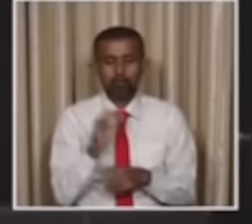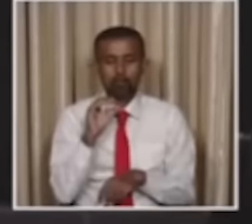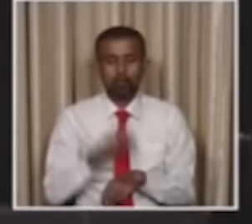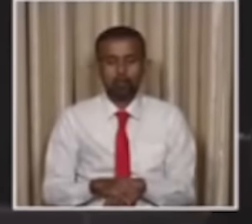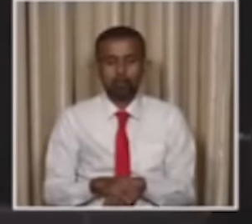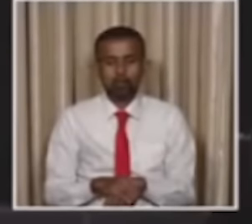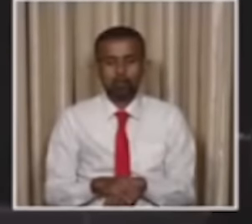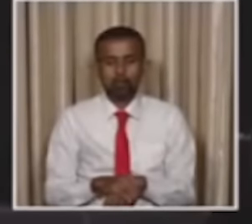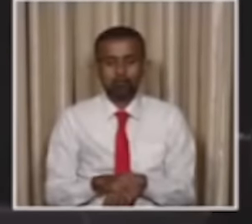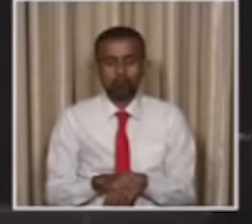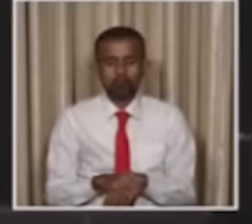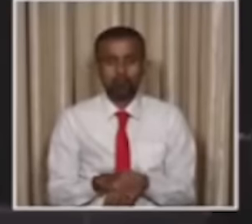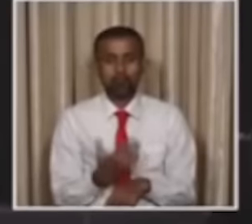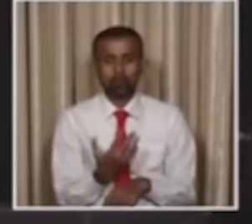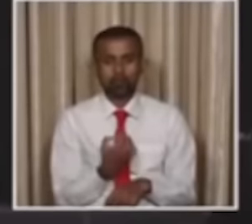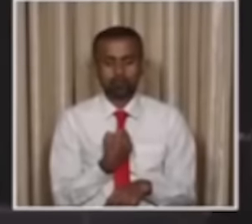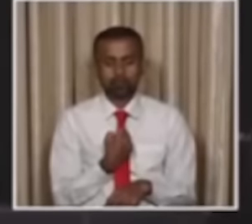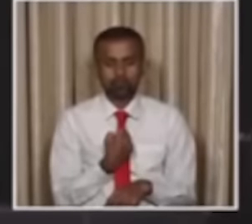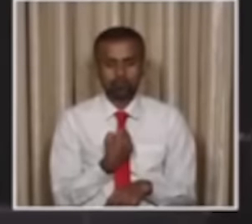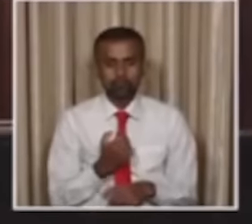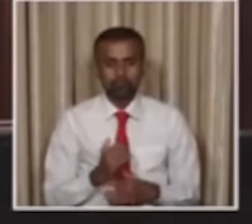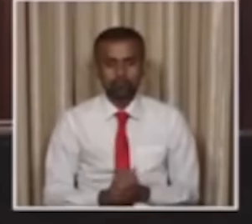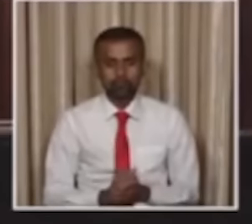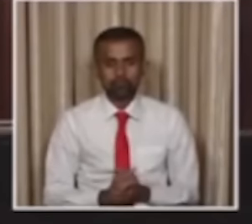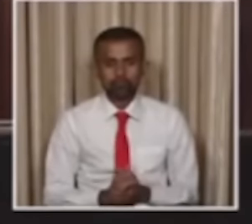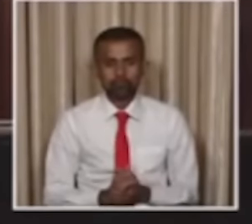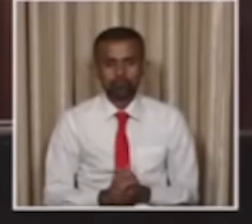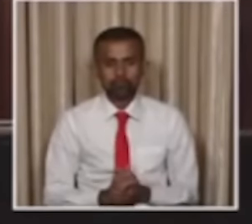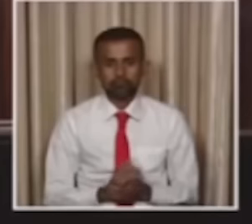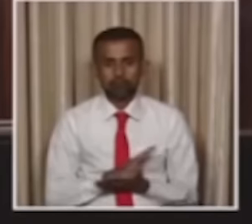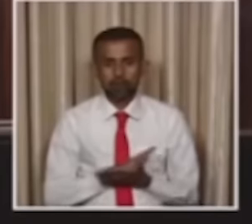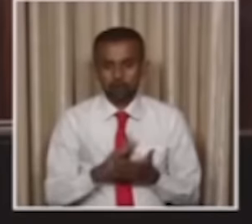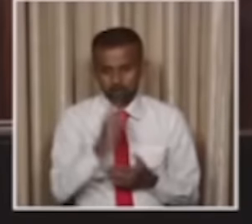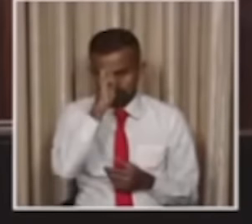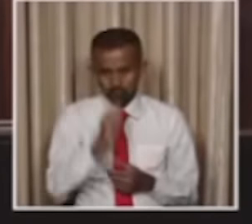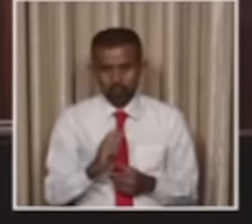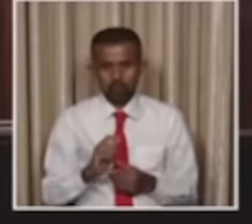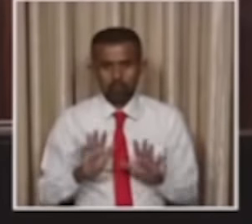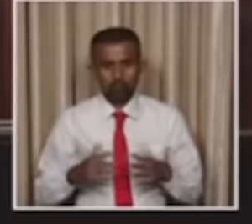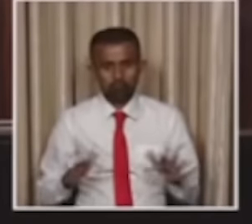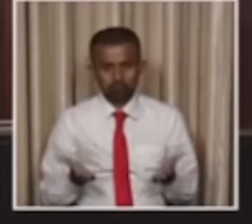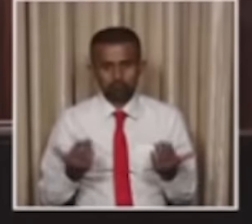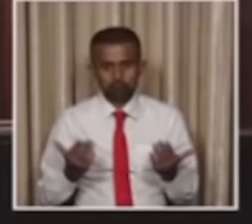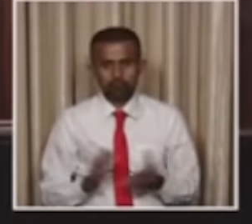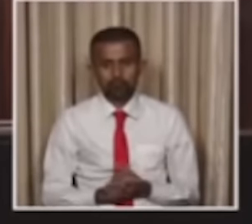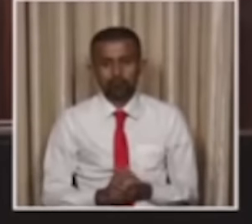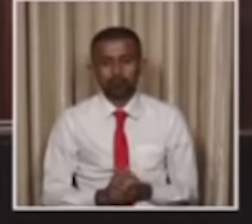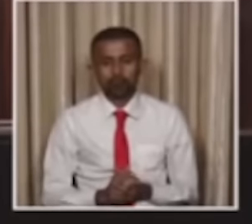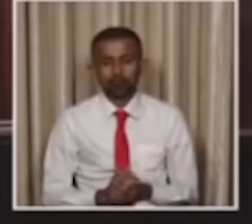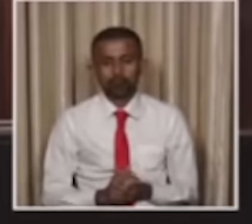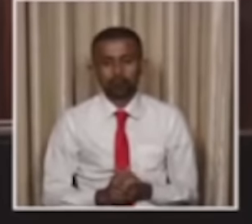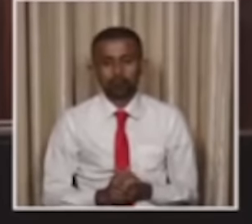දැනගෙන අපිට එකඟතාවයකට එන්න. ඒකයි අපි කිව්වේ එතකම් මේක දාන්න එපා කියලා. හොඳයි බවන් සර්. හකීම් මැතිතුමා අවසන් කරන්න. මේ දැන්